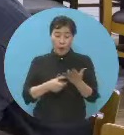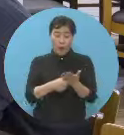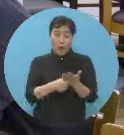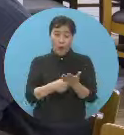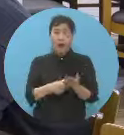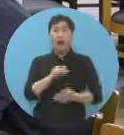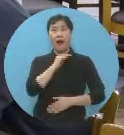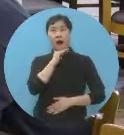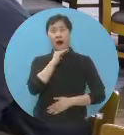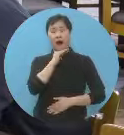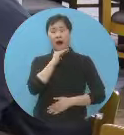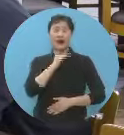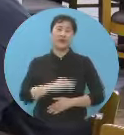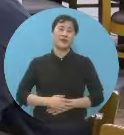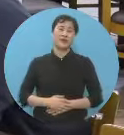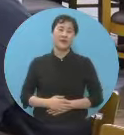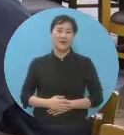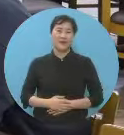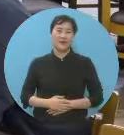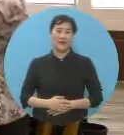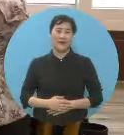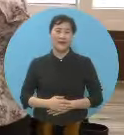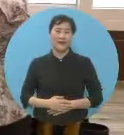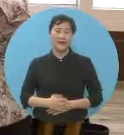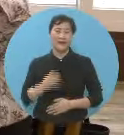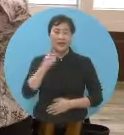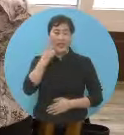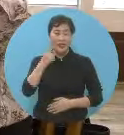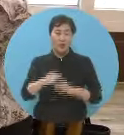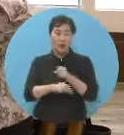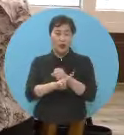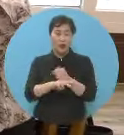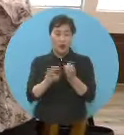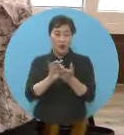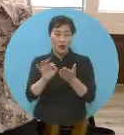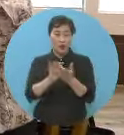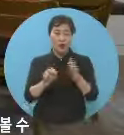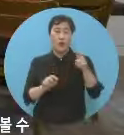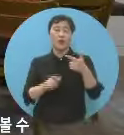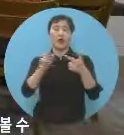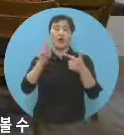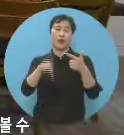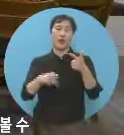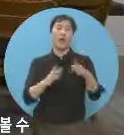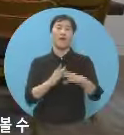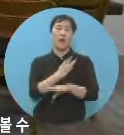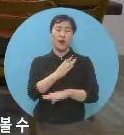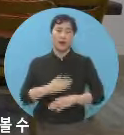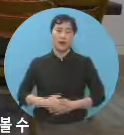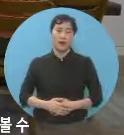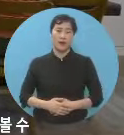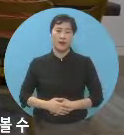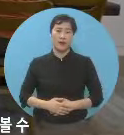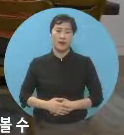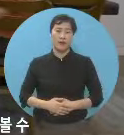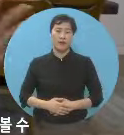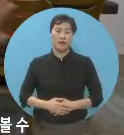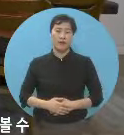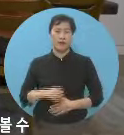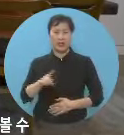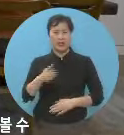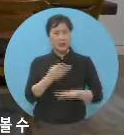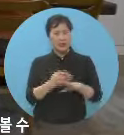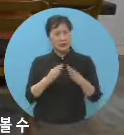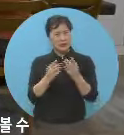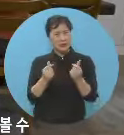수 있습니다. 한 달 우렁이 소비량만 600kg이 넘습니다. 그 집이 저거 왔는데 다른